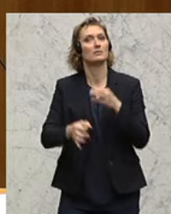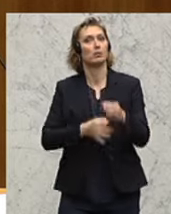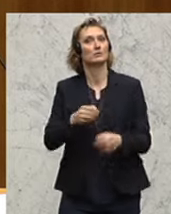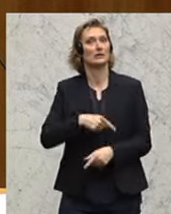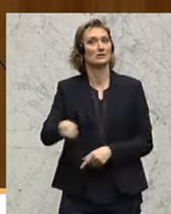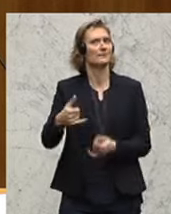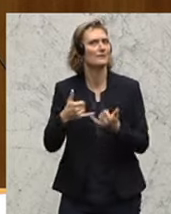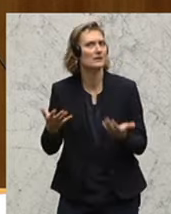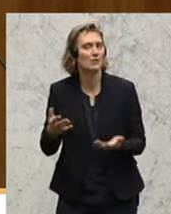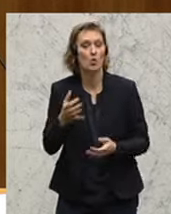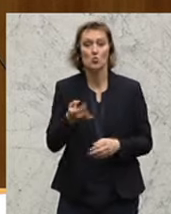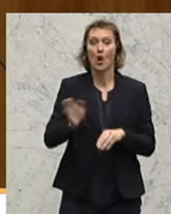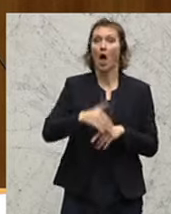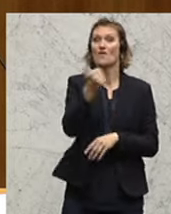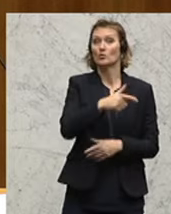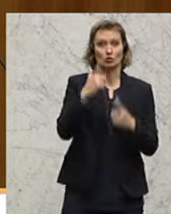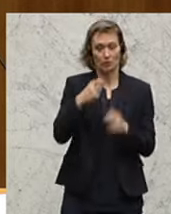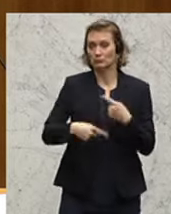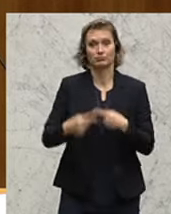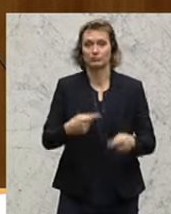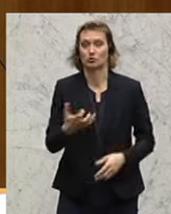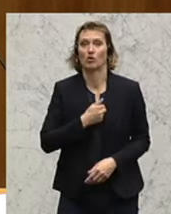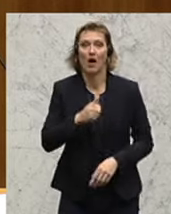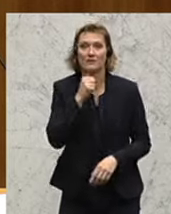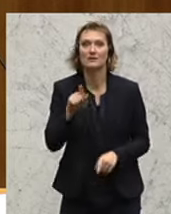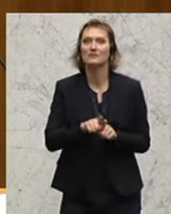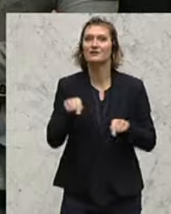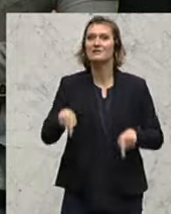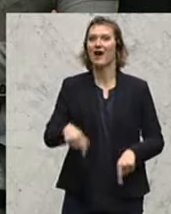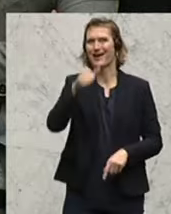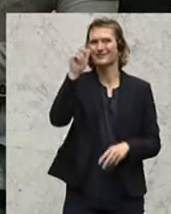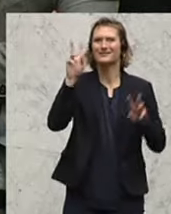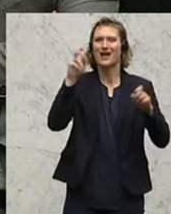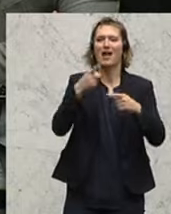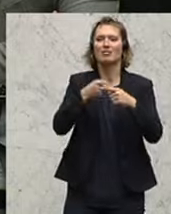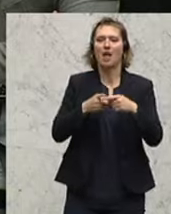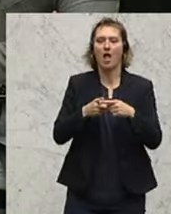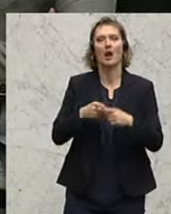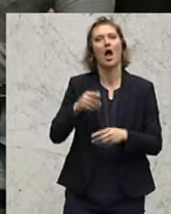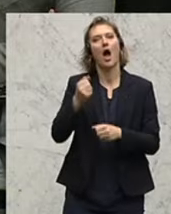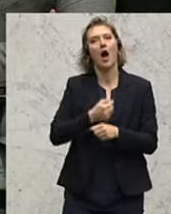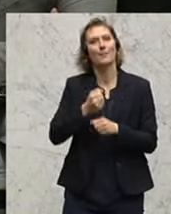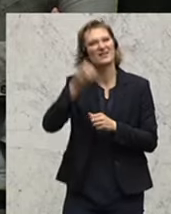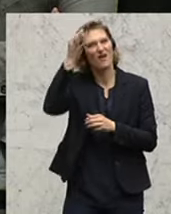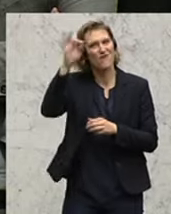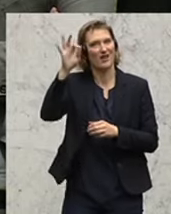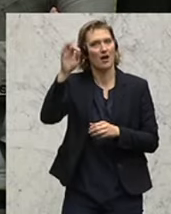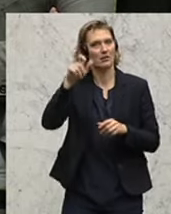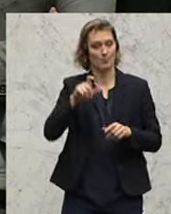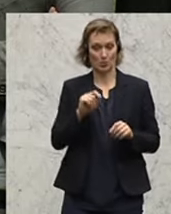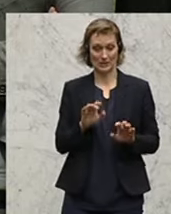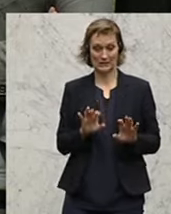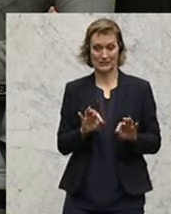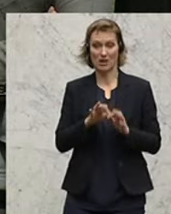hineinkommt und nicht von 0 auf 100 wieder starten muss. Wir nennen das Teilarbeitsfähigkeit, dass jemand, der 6 Wochen,